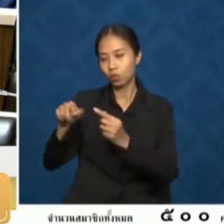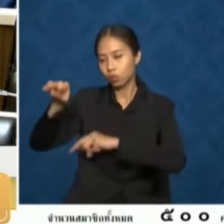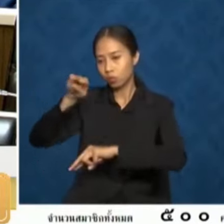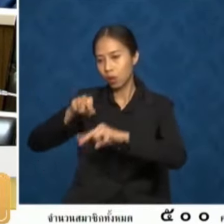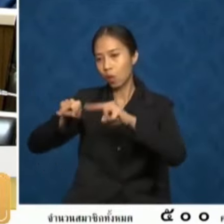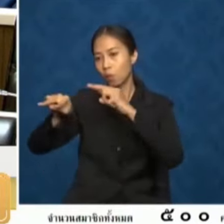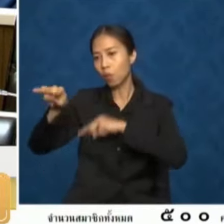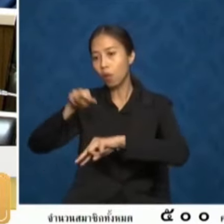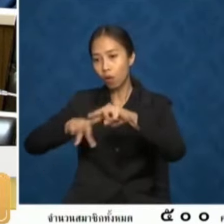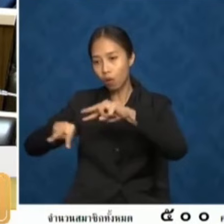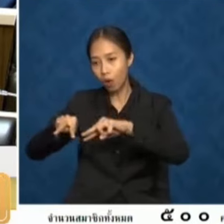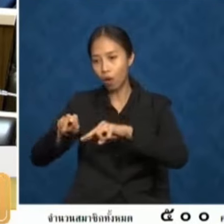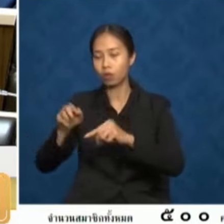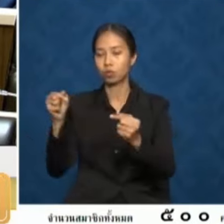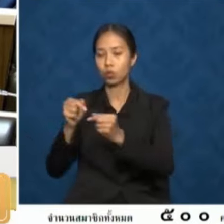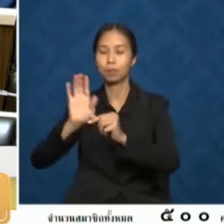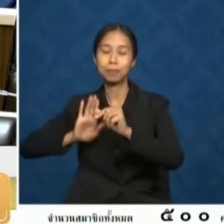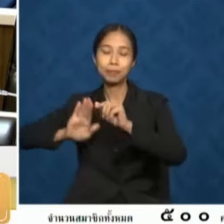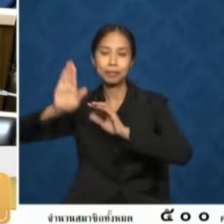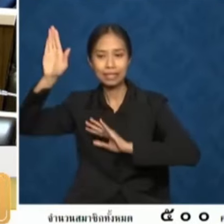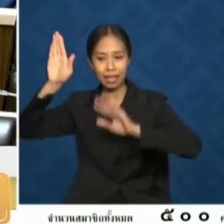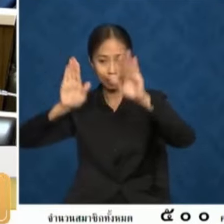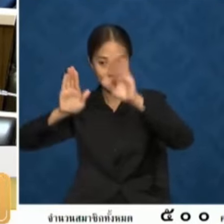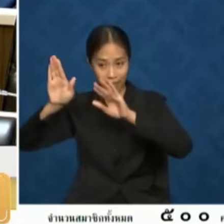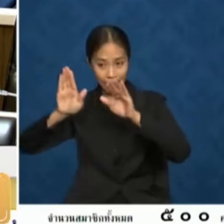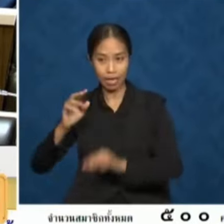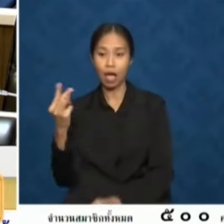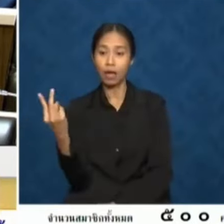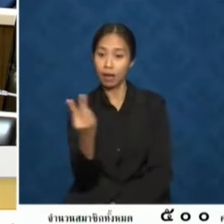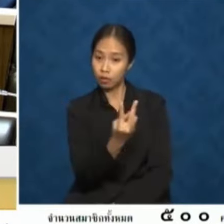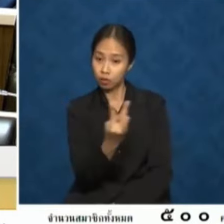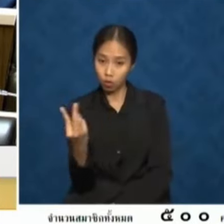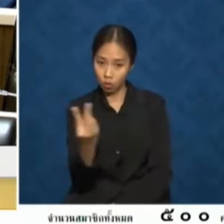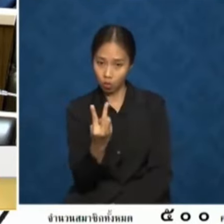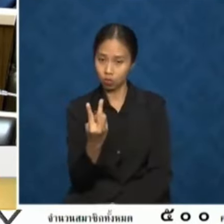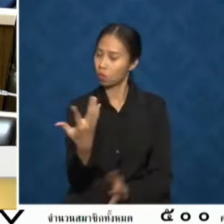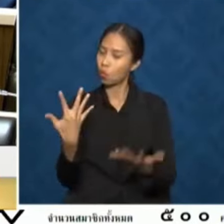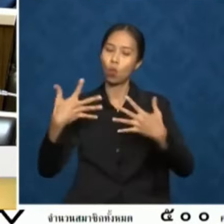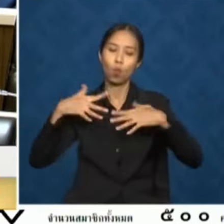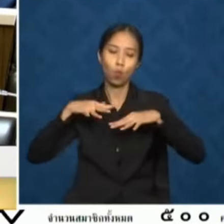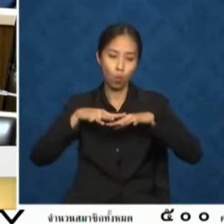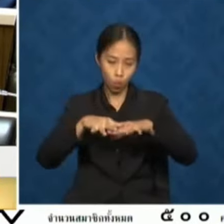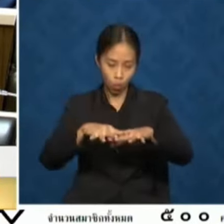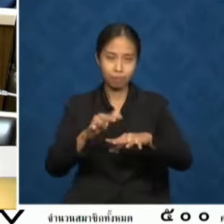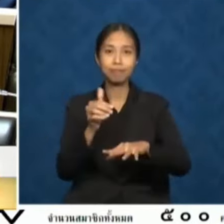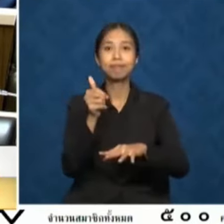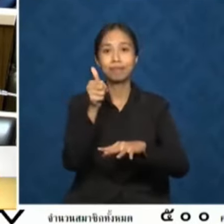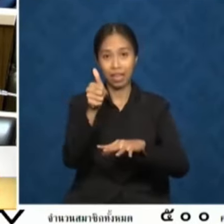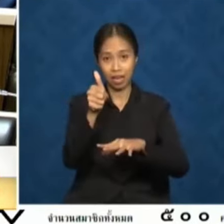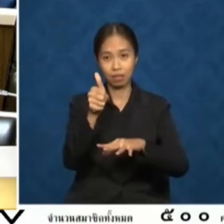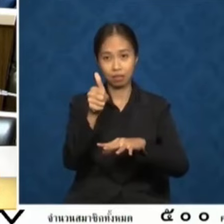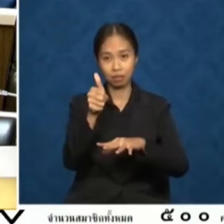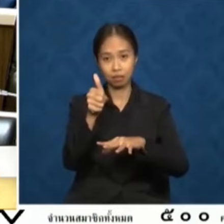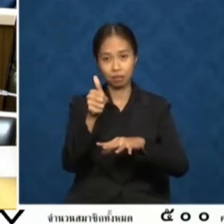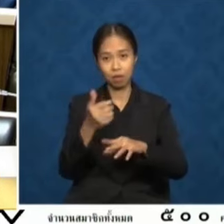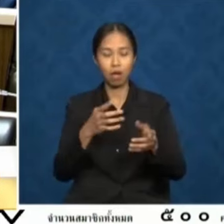ตยซึ่งทั้งสองสิ่งนี้สามารถอยู่ร่วมกันได้ครับตามรัฐธรรมนูญก็อยู่ร่วมกัน